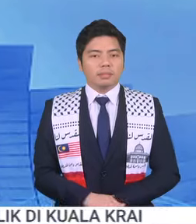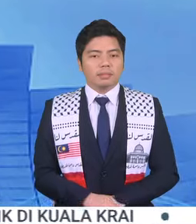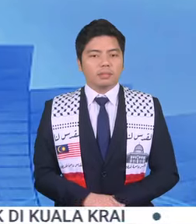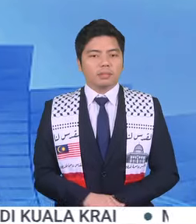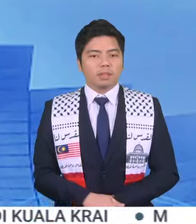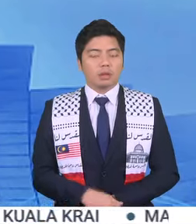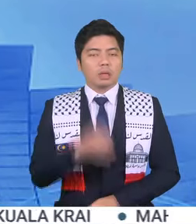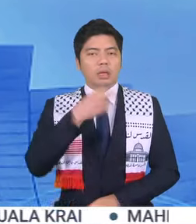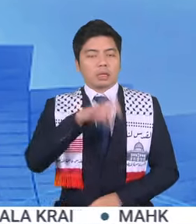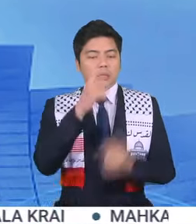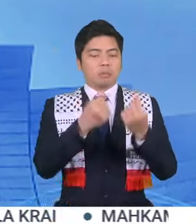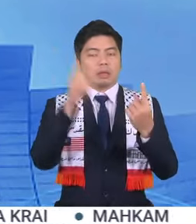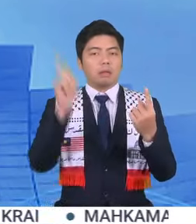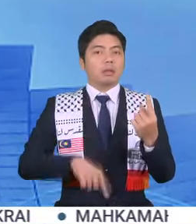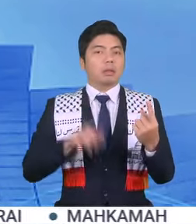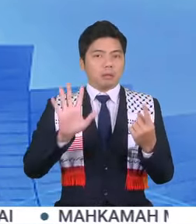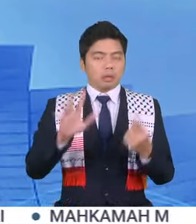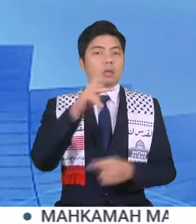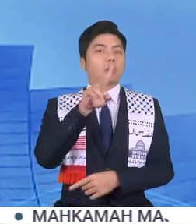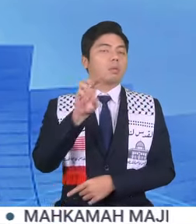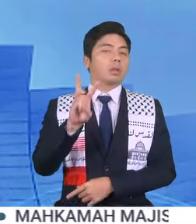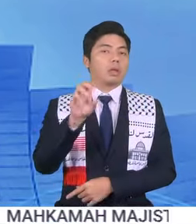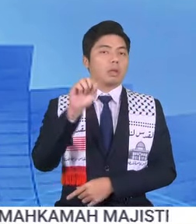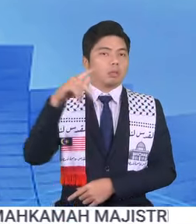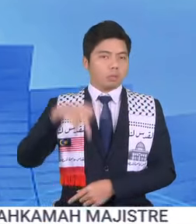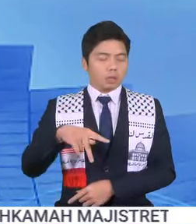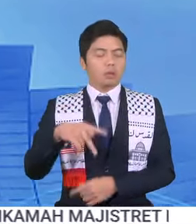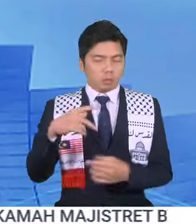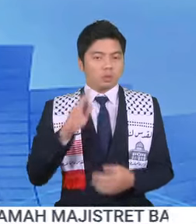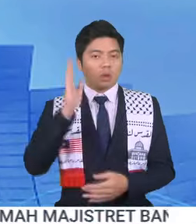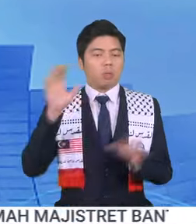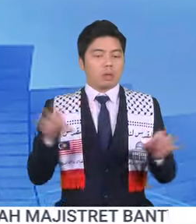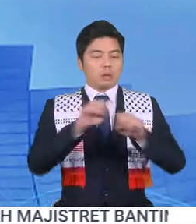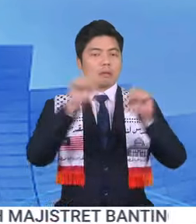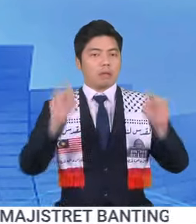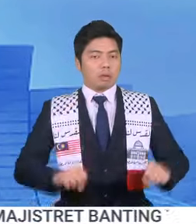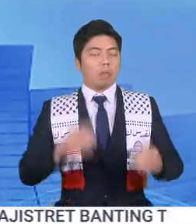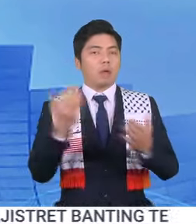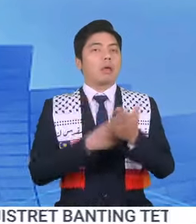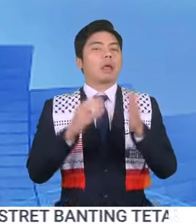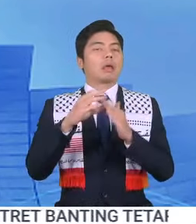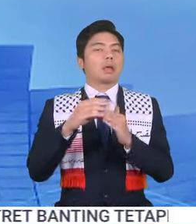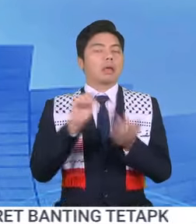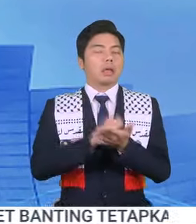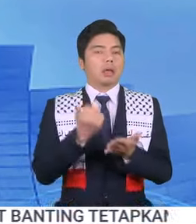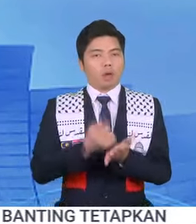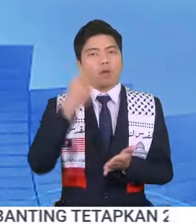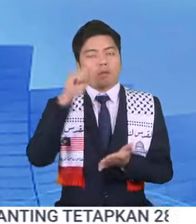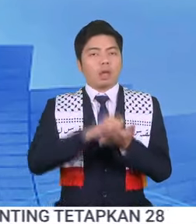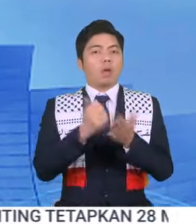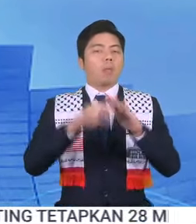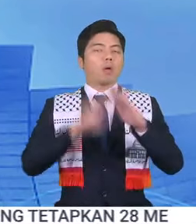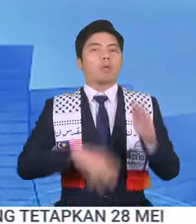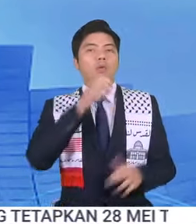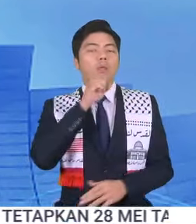Berkuat kuasa 11 Mei, KWSP akan laksana inisiatif penstrukturan semula akaun bagi semua akaun pencarum di bawah umur